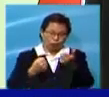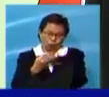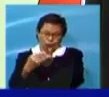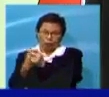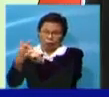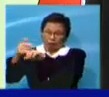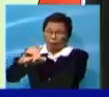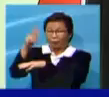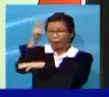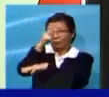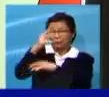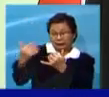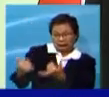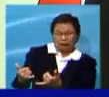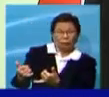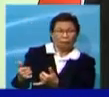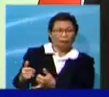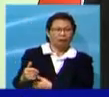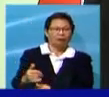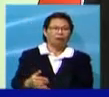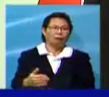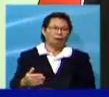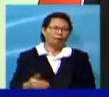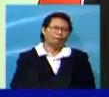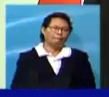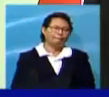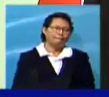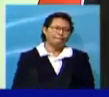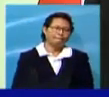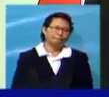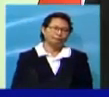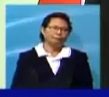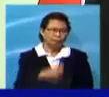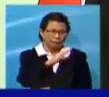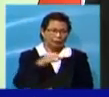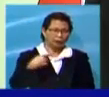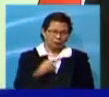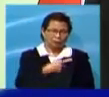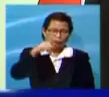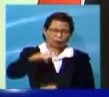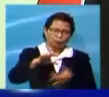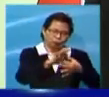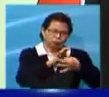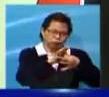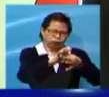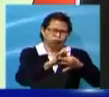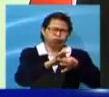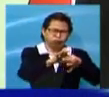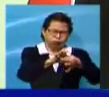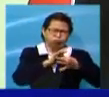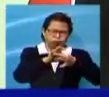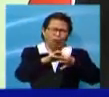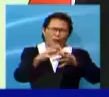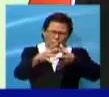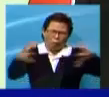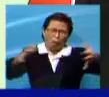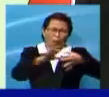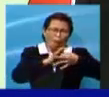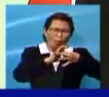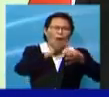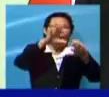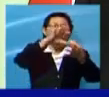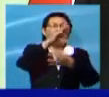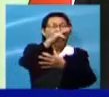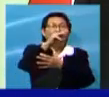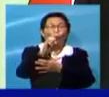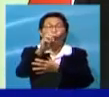daripada kerajaan yang sekarang yang kita ada dan kita perlu bekerjasama lebih dengan pihak Olympic Council dan